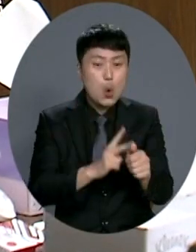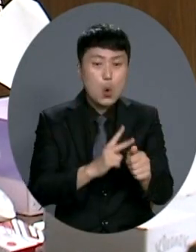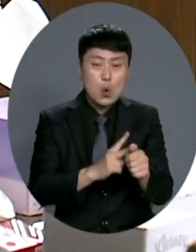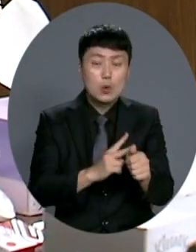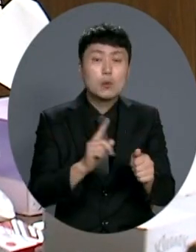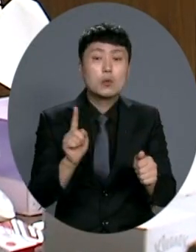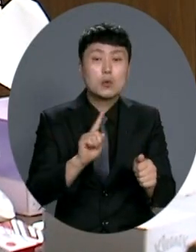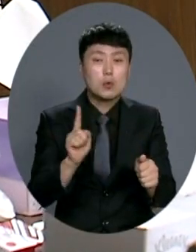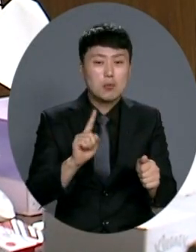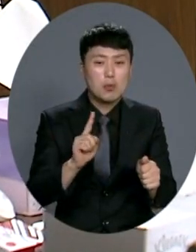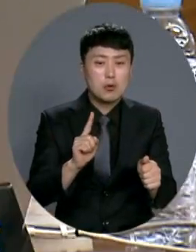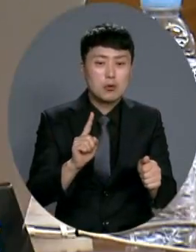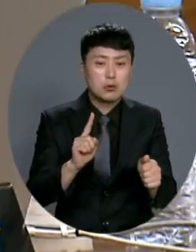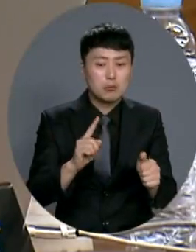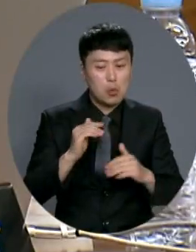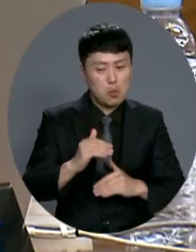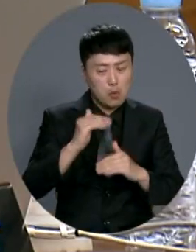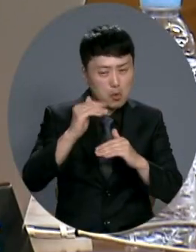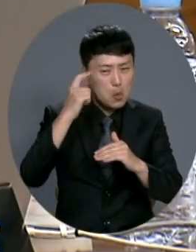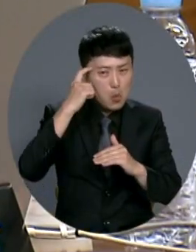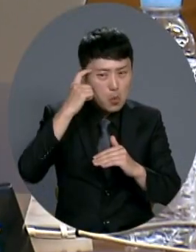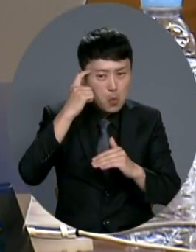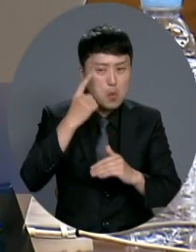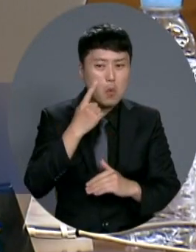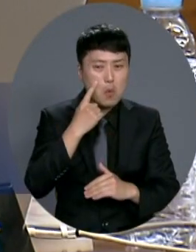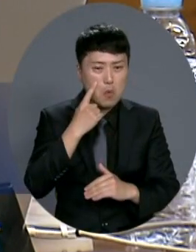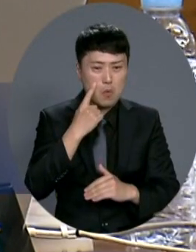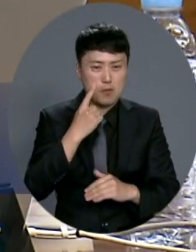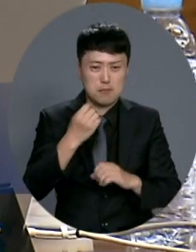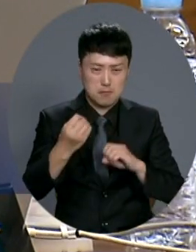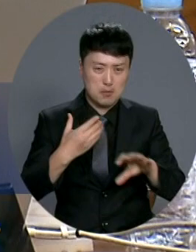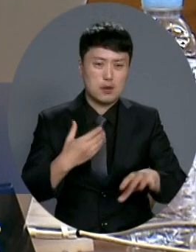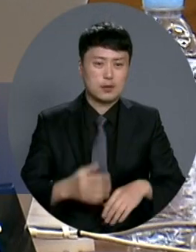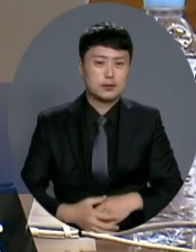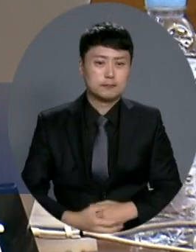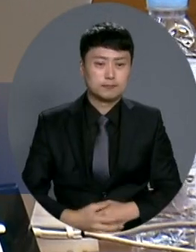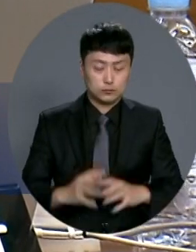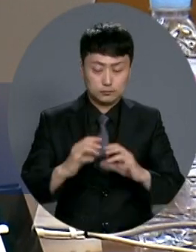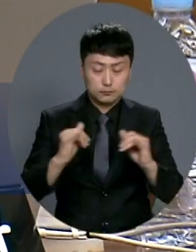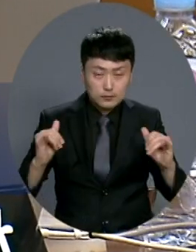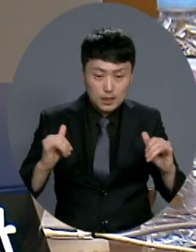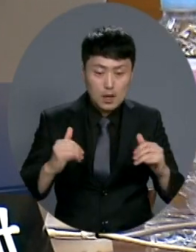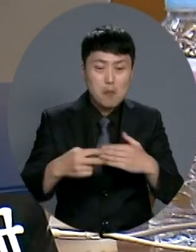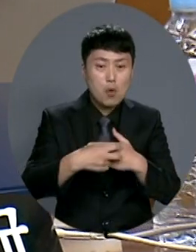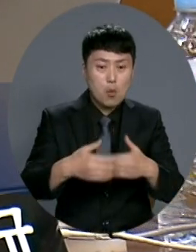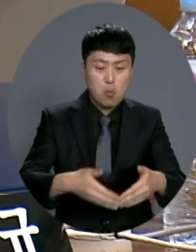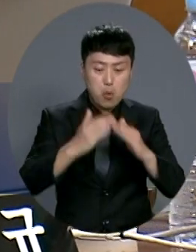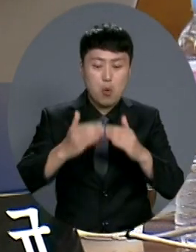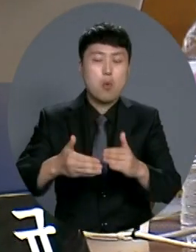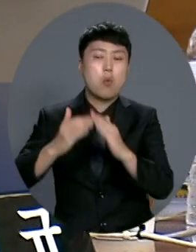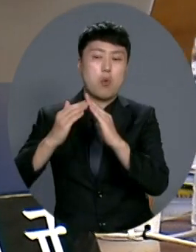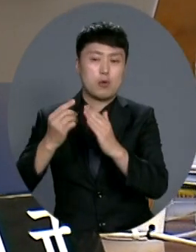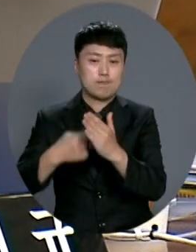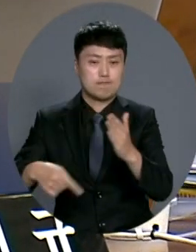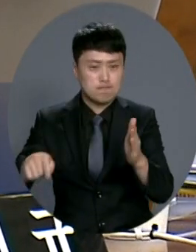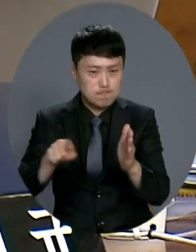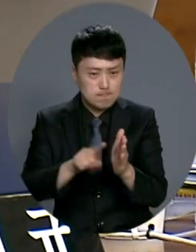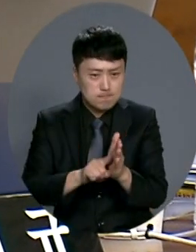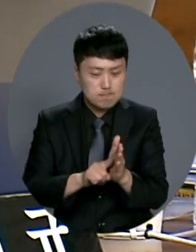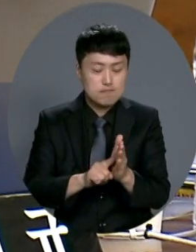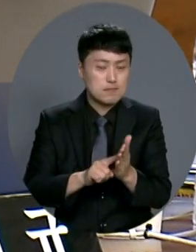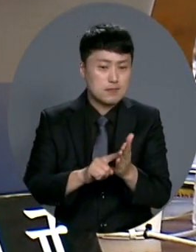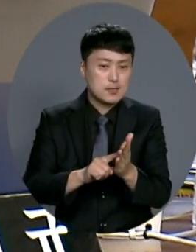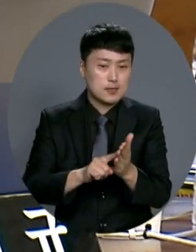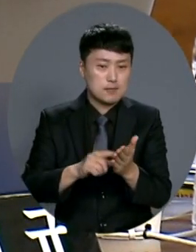입장을 밝혔습니다. 국민들의 어떤 그 의료판이 이 부분을 높이기 위해서는 의대 정원